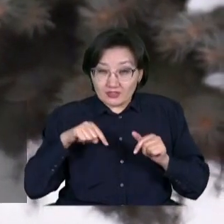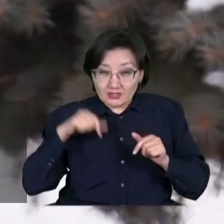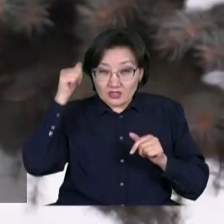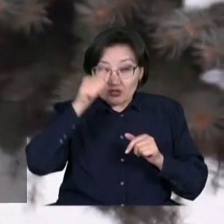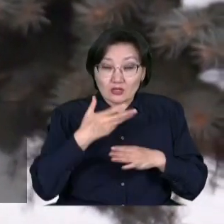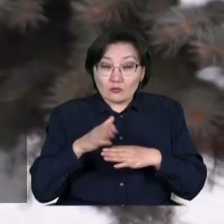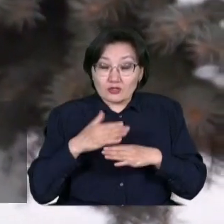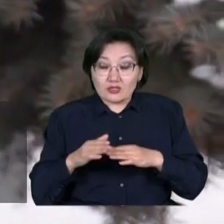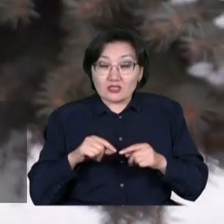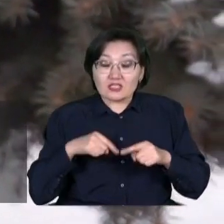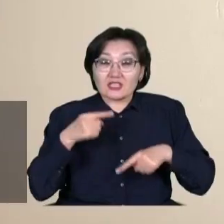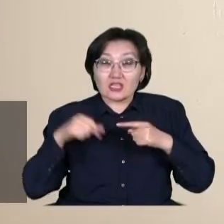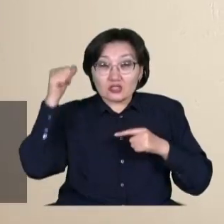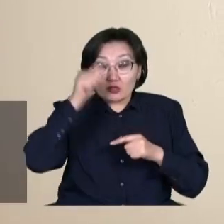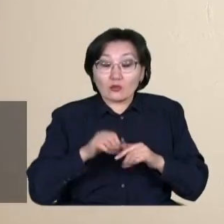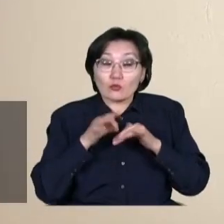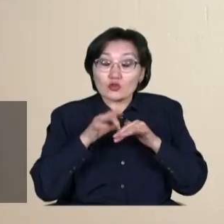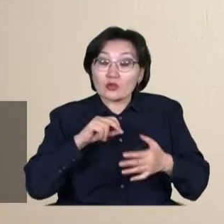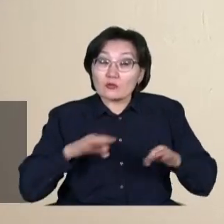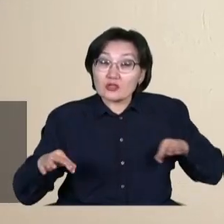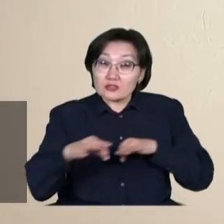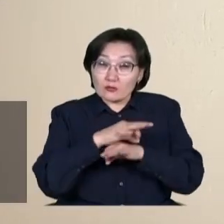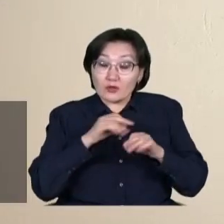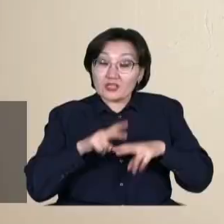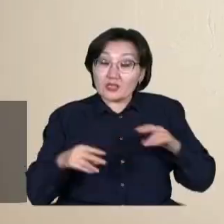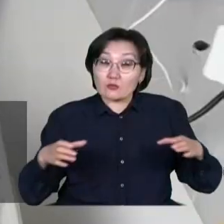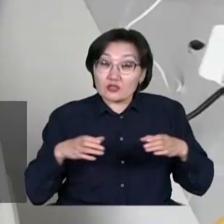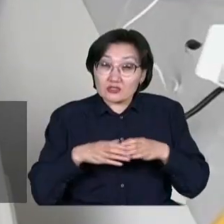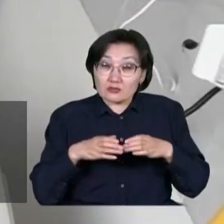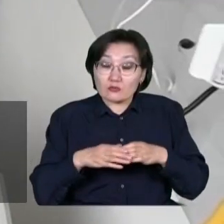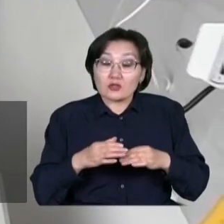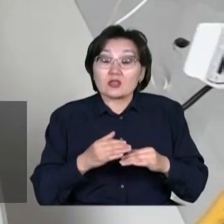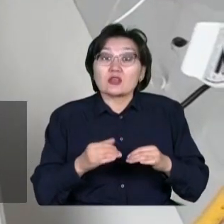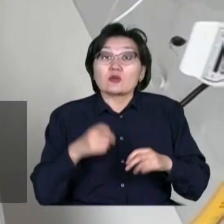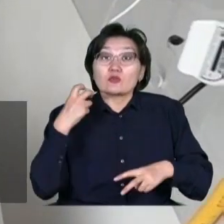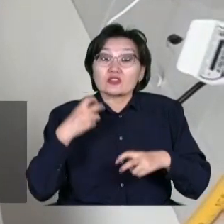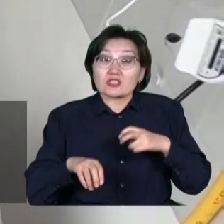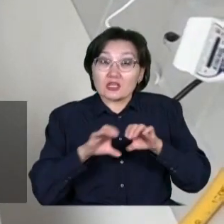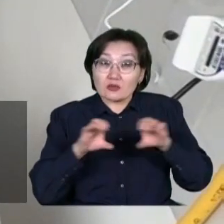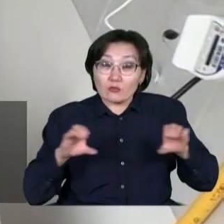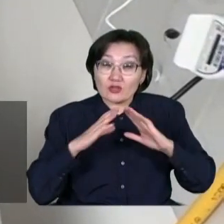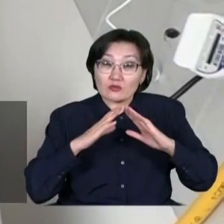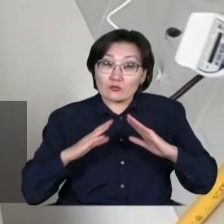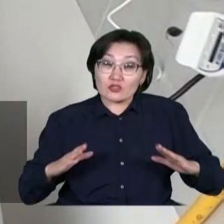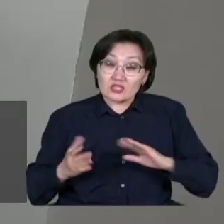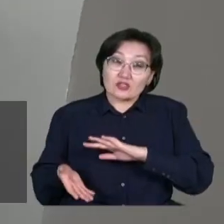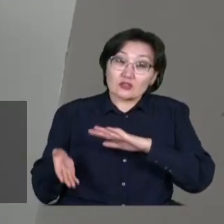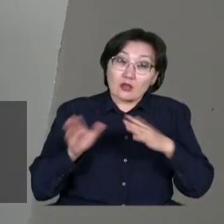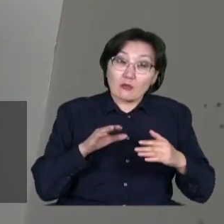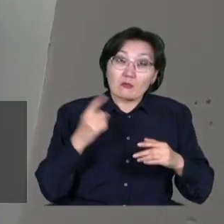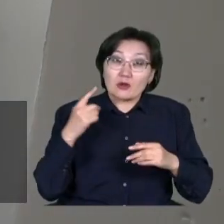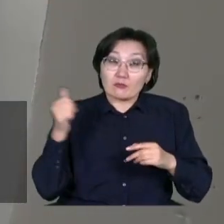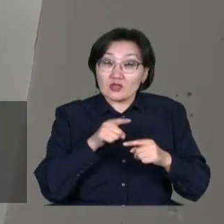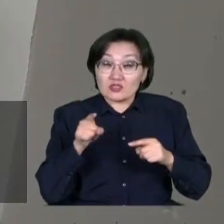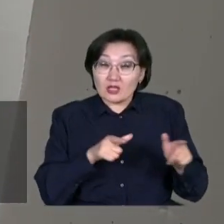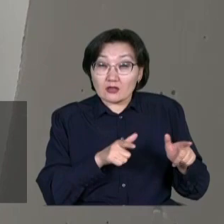жылға өтпелі жоба. Қала билігі мердігер компания тесілген құбыр мен ұшқан шатырды бір аптада қалпына келтіреді деп уәде